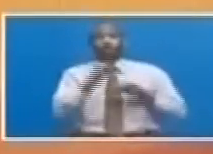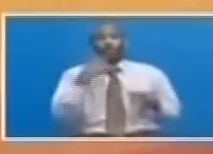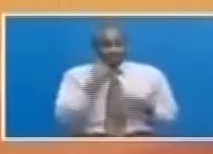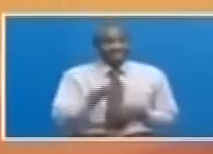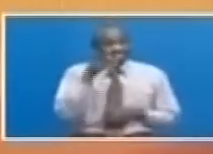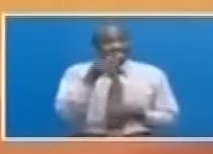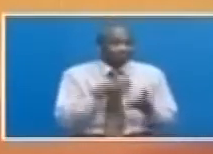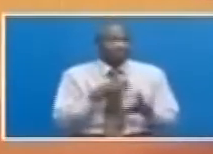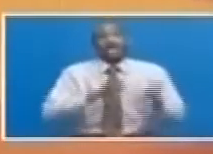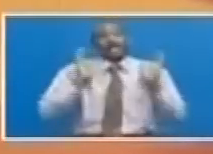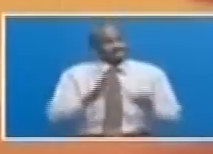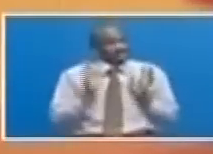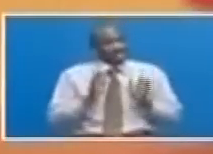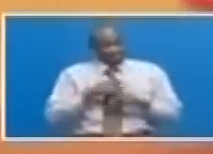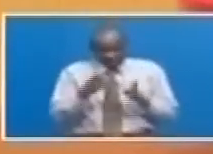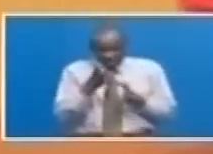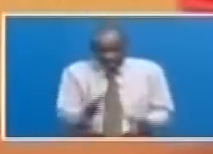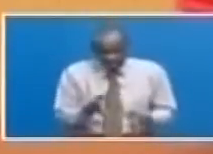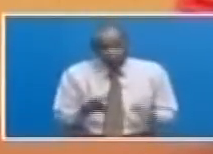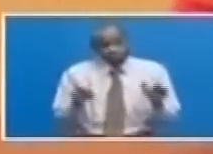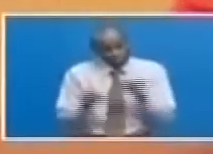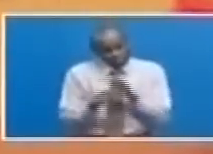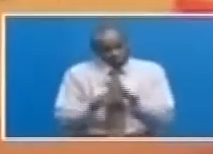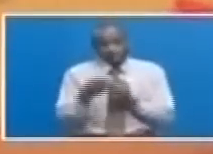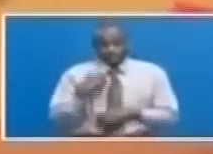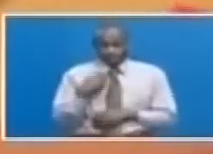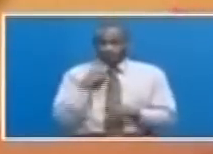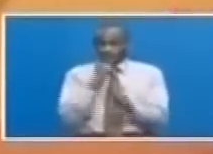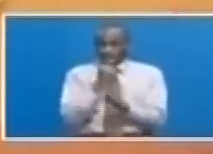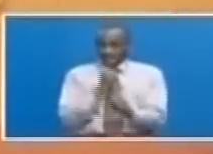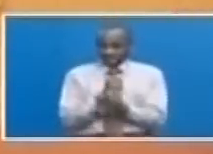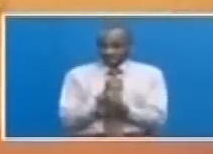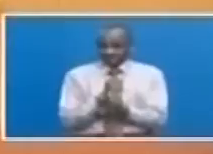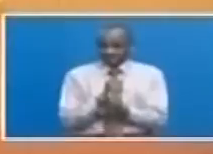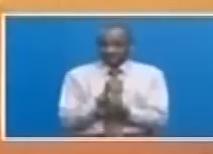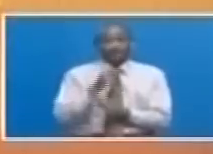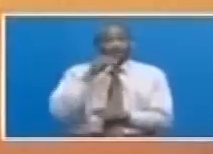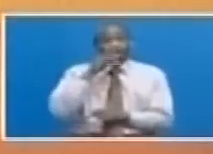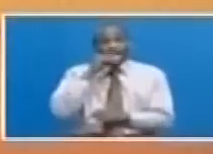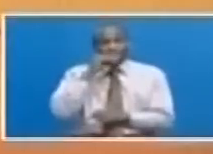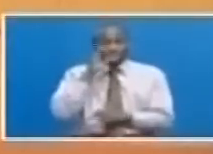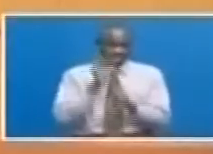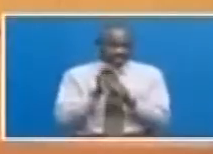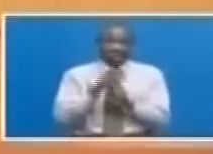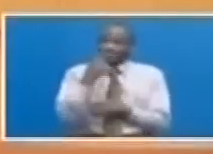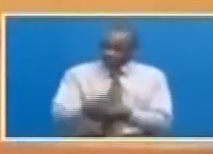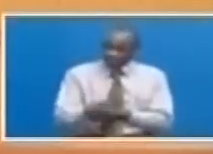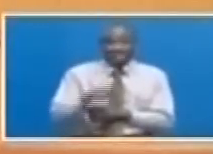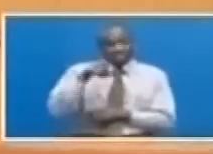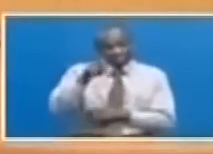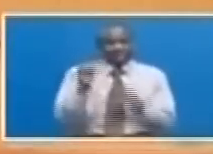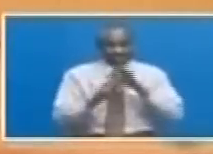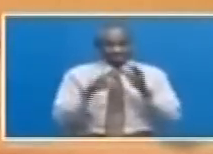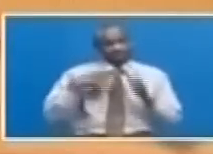na kashfa hiyo. Aidha, katibu mkuu wa muungano wa wafanyikazi humu nchini Francis Atwoli amesema kwamba